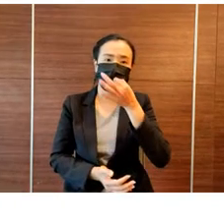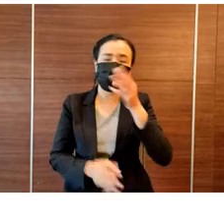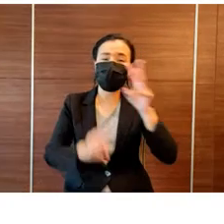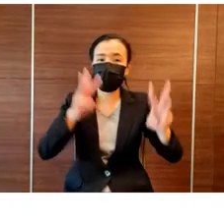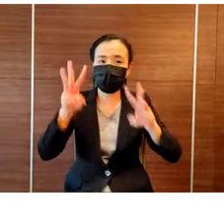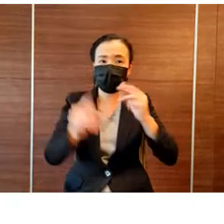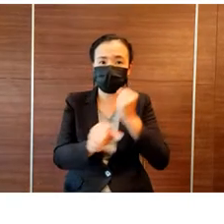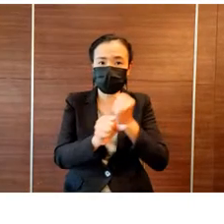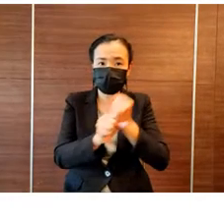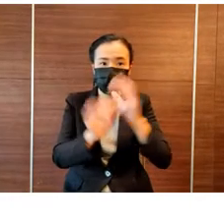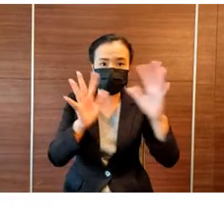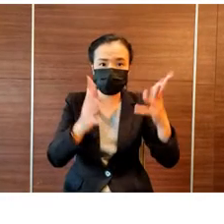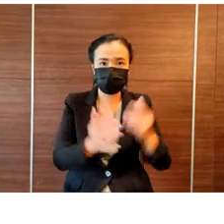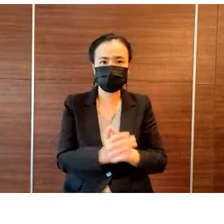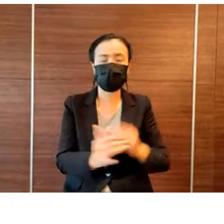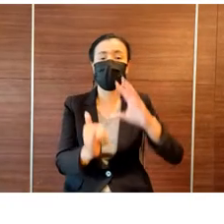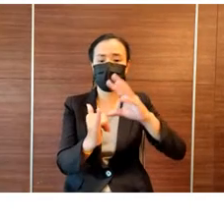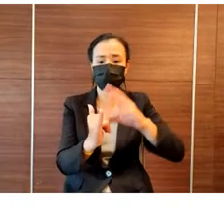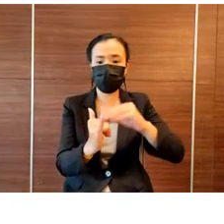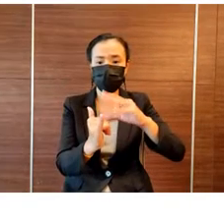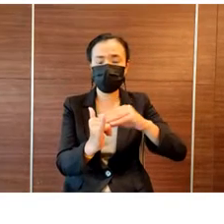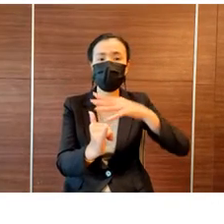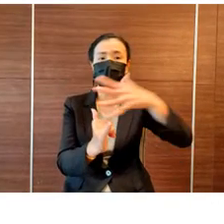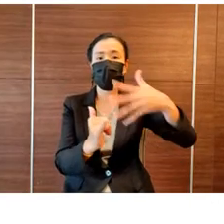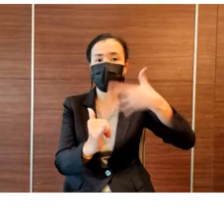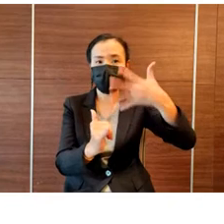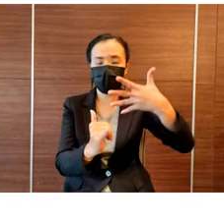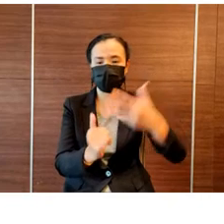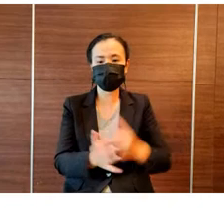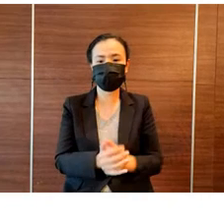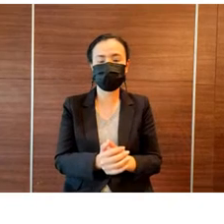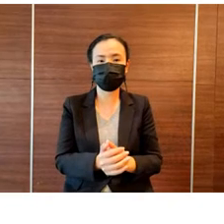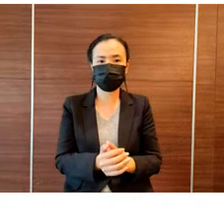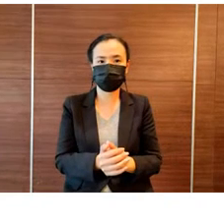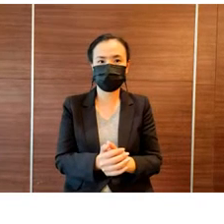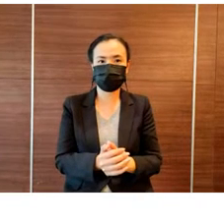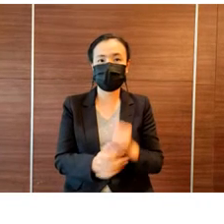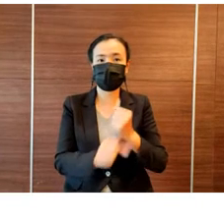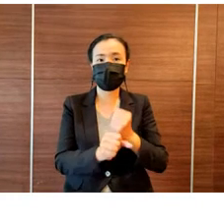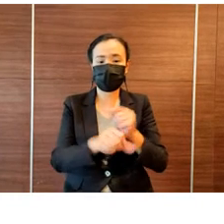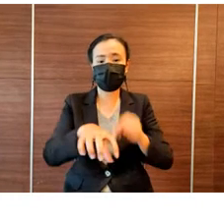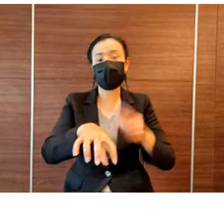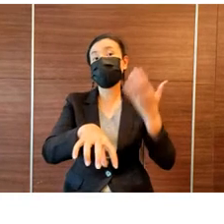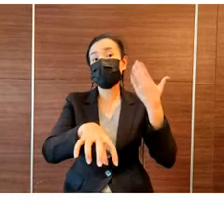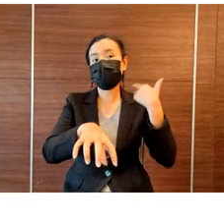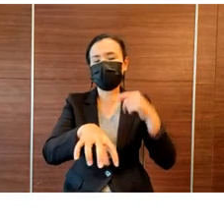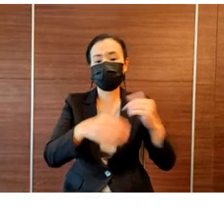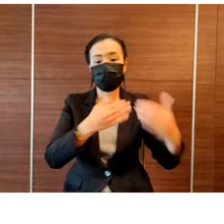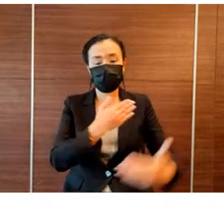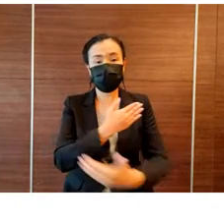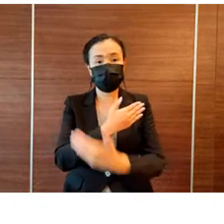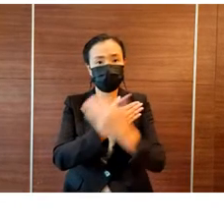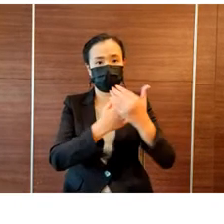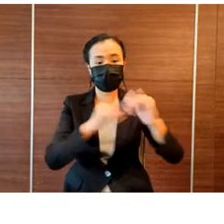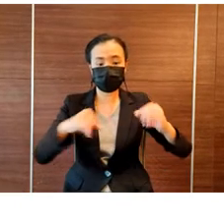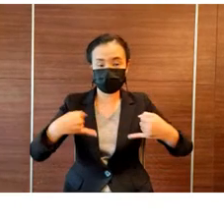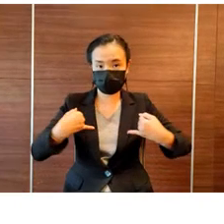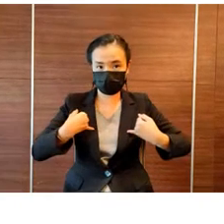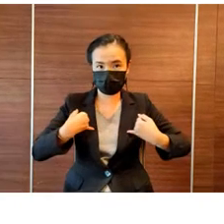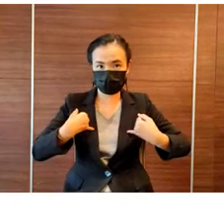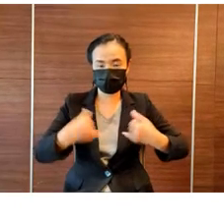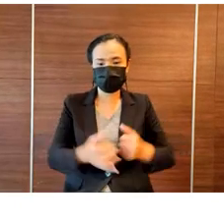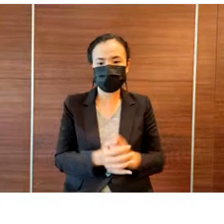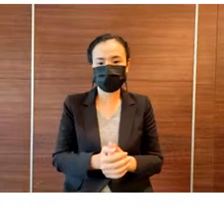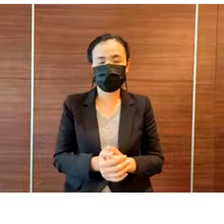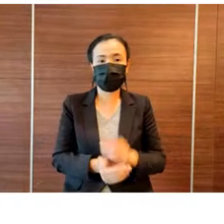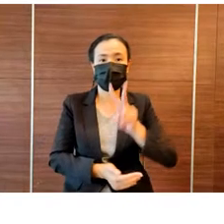ก็ได้ไปเที่ยวที่ซาวน่าแห่งหนึ่งนะครับแถวอารีก็เป็นที่ทำงานเก่าของผมก็ได้รับโอกาสจากเจ้าของ